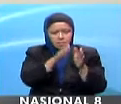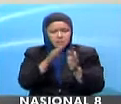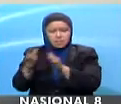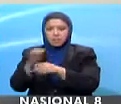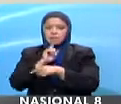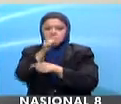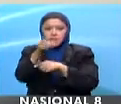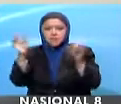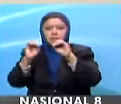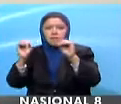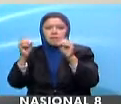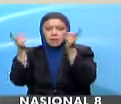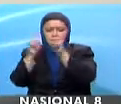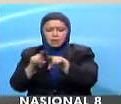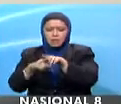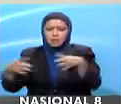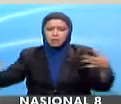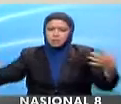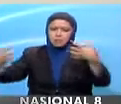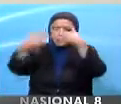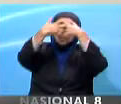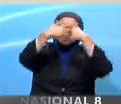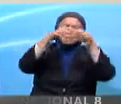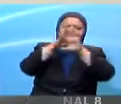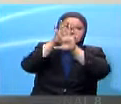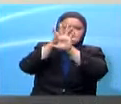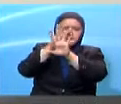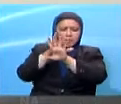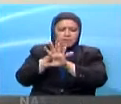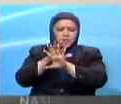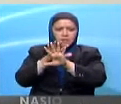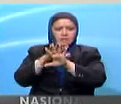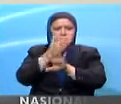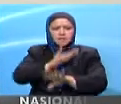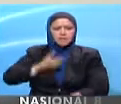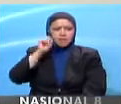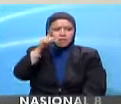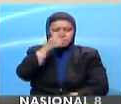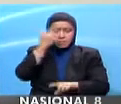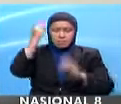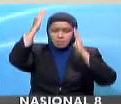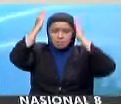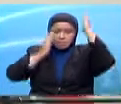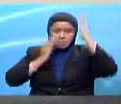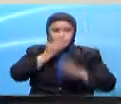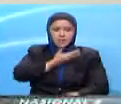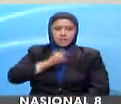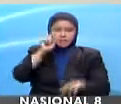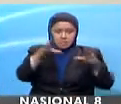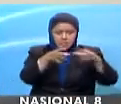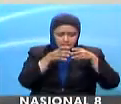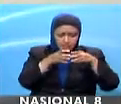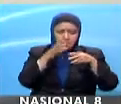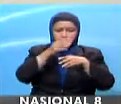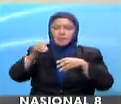pertumbungan pergerakan yang terlalu ramai jemaah haji. Selain daripada Jemaah Haji Malaysia, Jemaah Haji negara lain juga terlibat dalam penyusunan